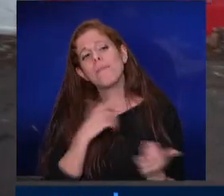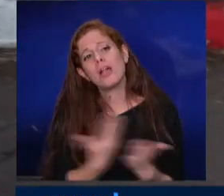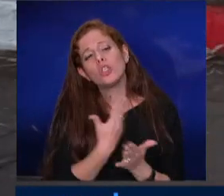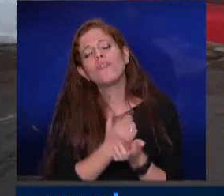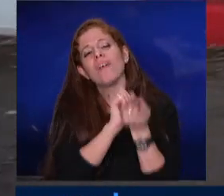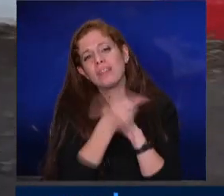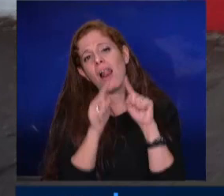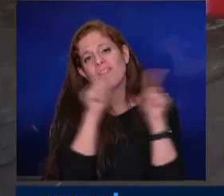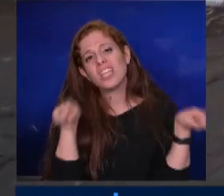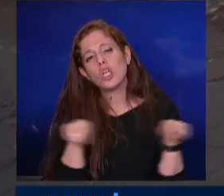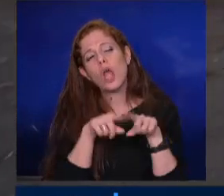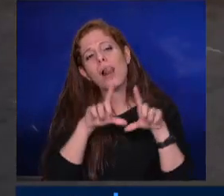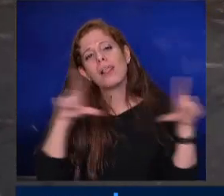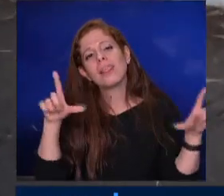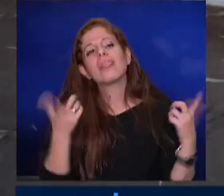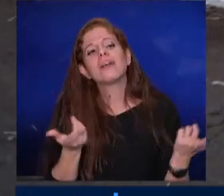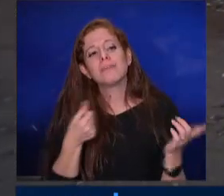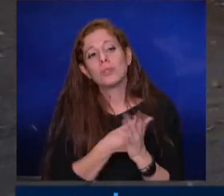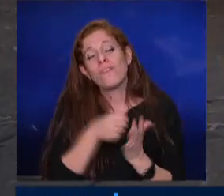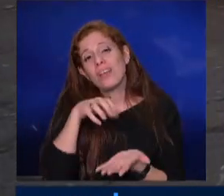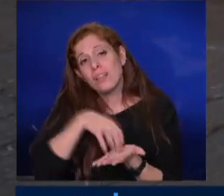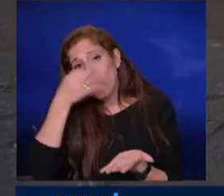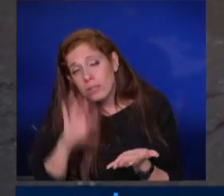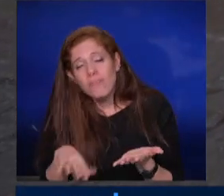השלט. בסוף יחידה עוזבת, יחידה באה.